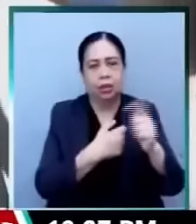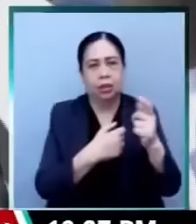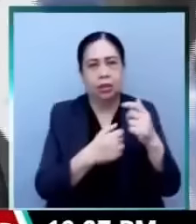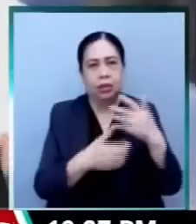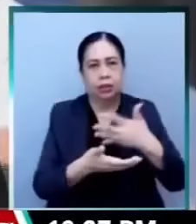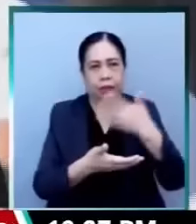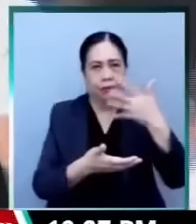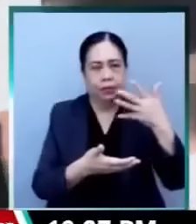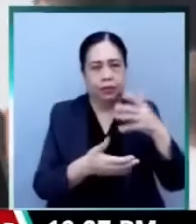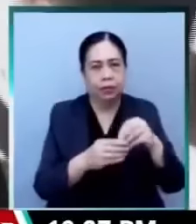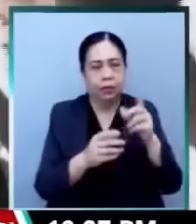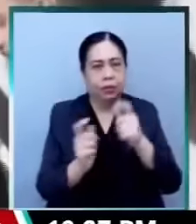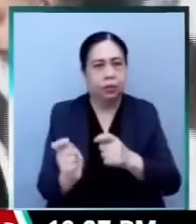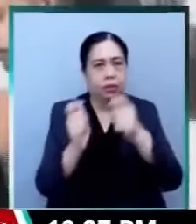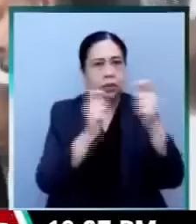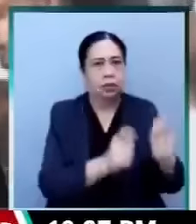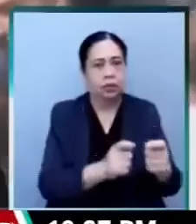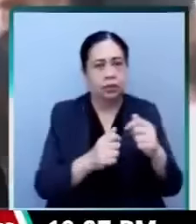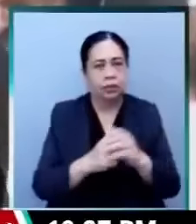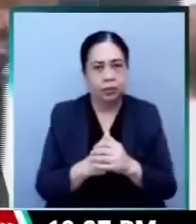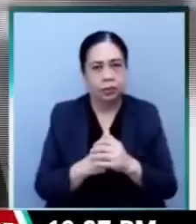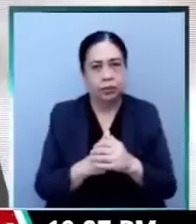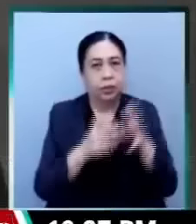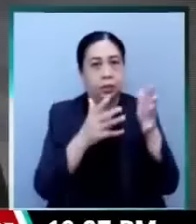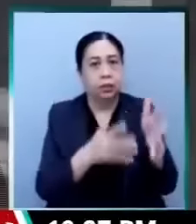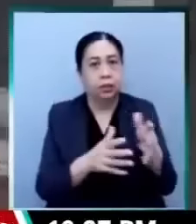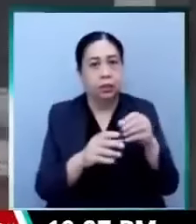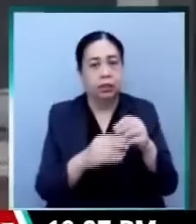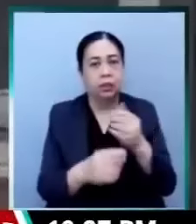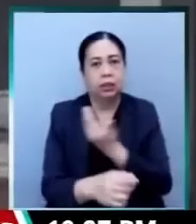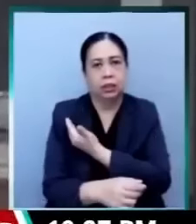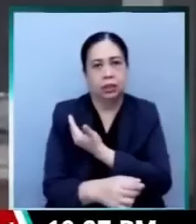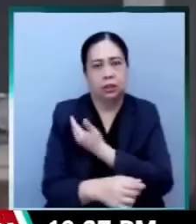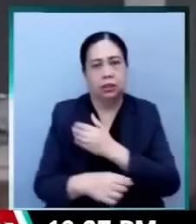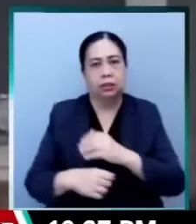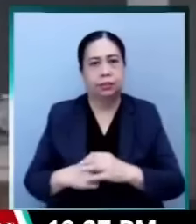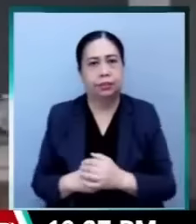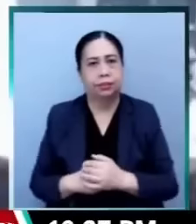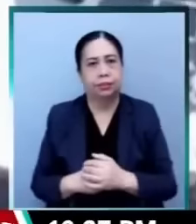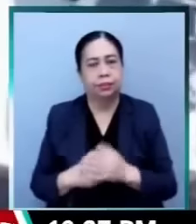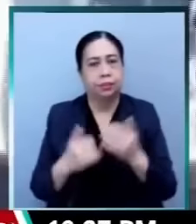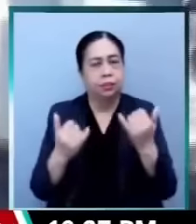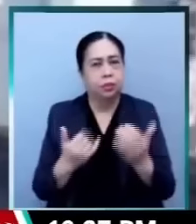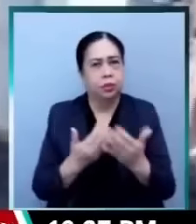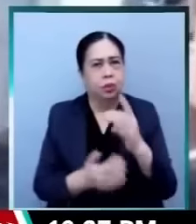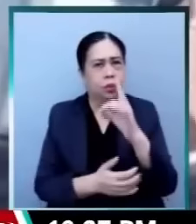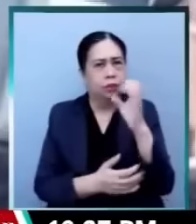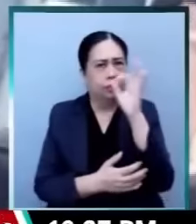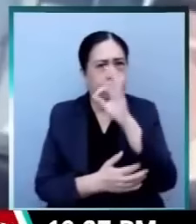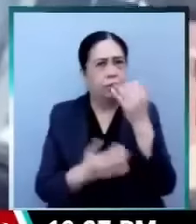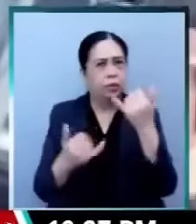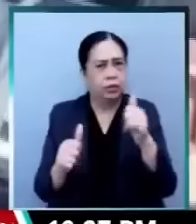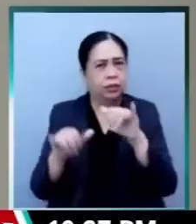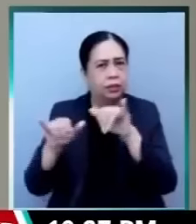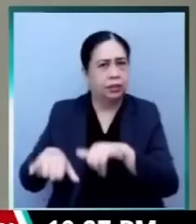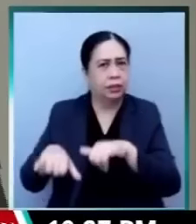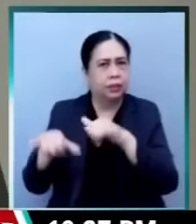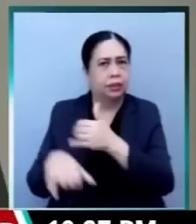lilikas na dayuhan. Nagpaiwan na lang sila sa Gaza. Sa ngayon, halos 100 Pilipino pa ang naiwan sa Gaza kabilang si